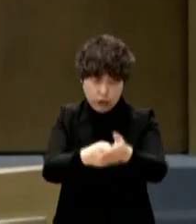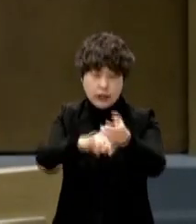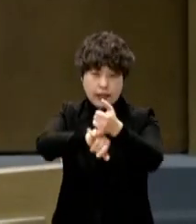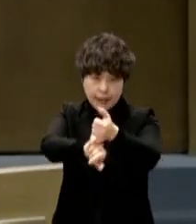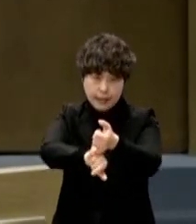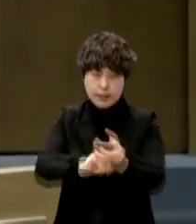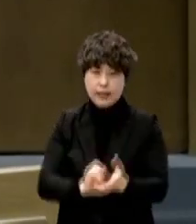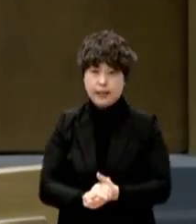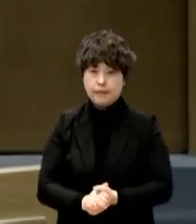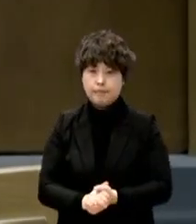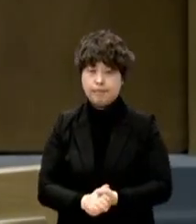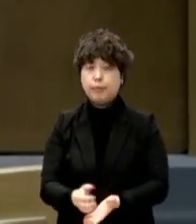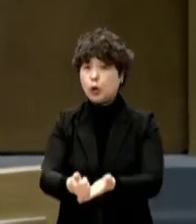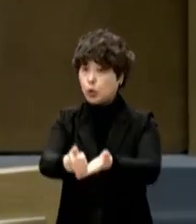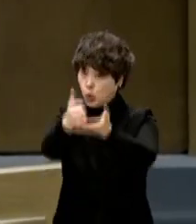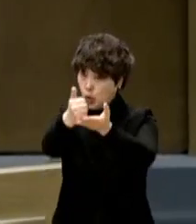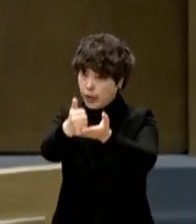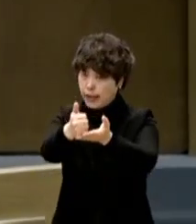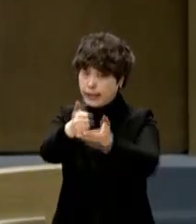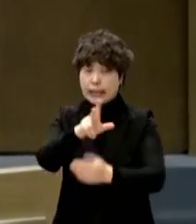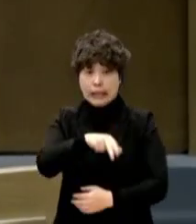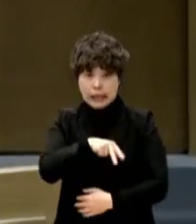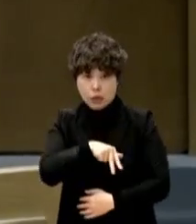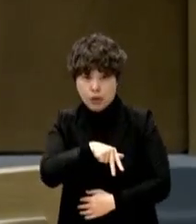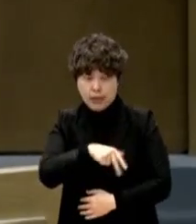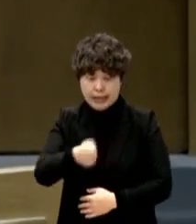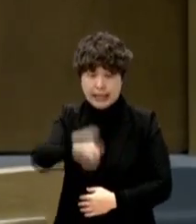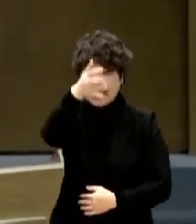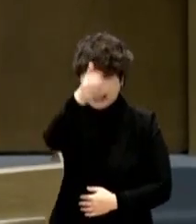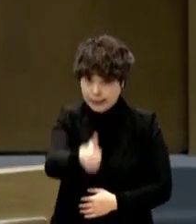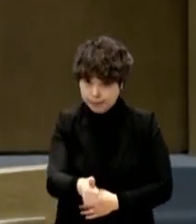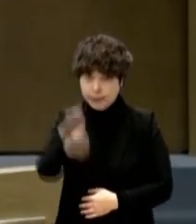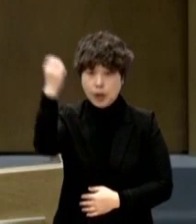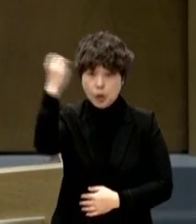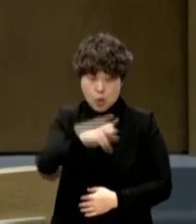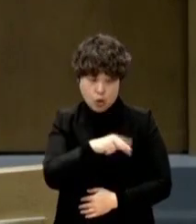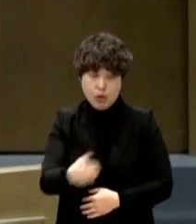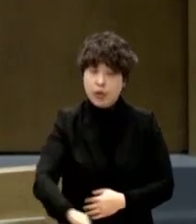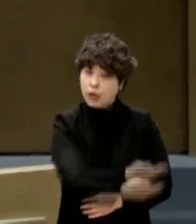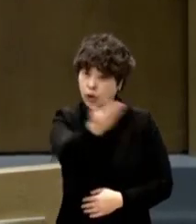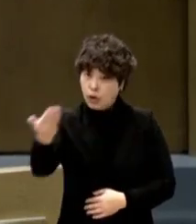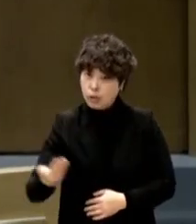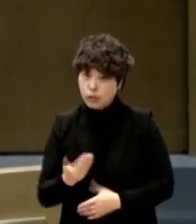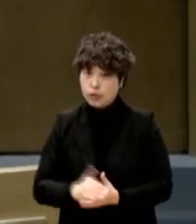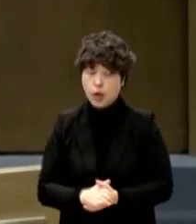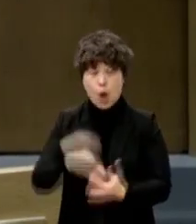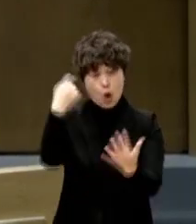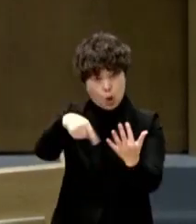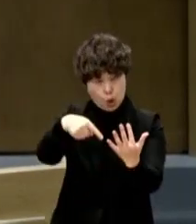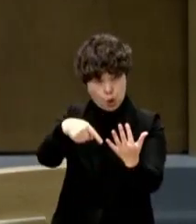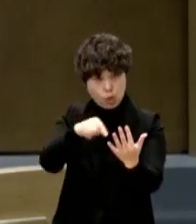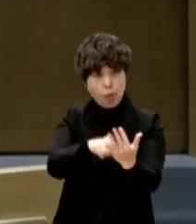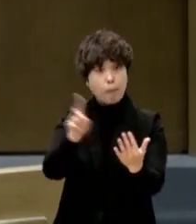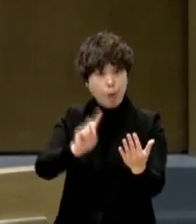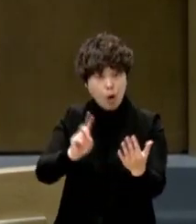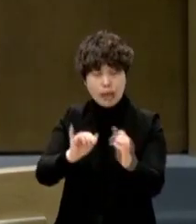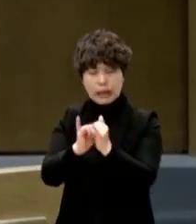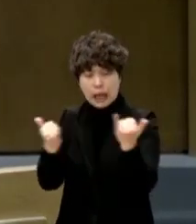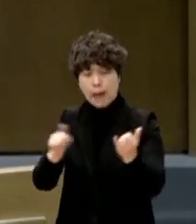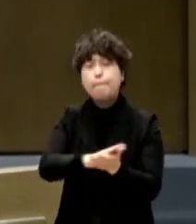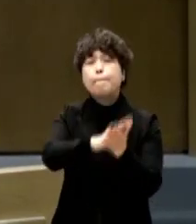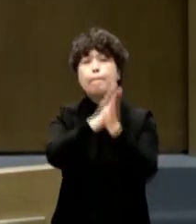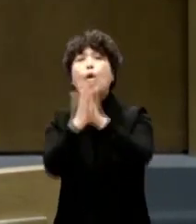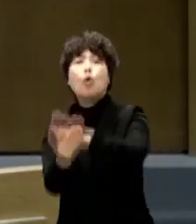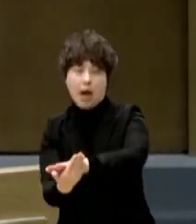나가겠습니다. 존경하는 경기도의회 염정현 의장님과 의원님 여러분, 교육은 사람을